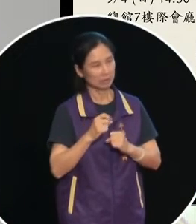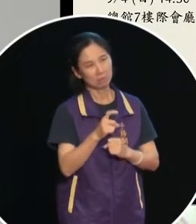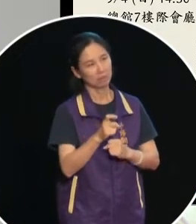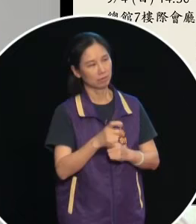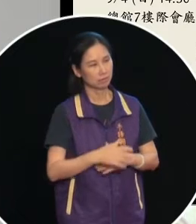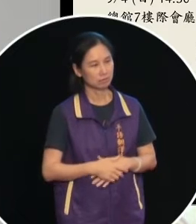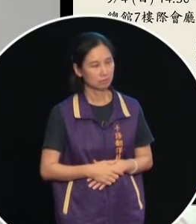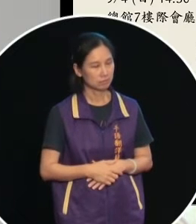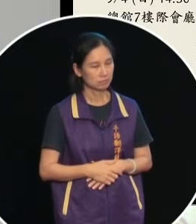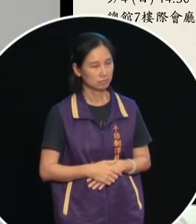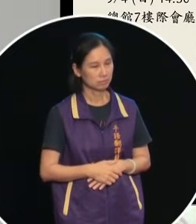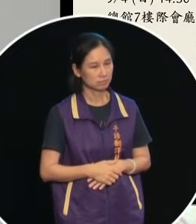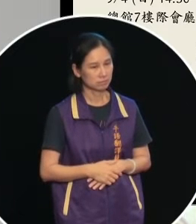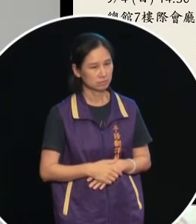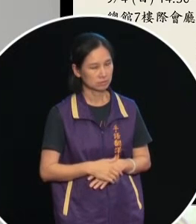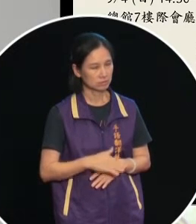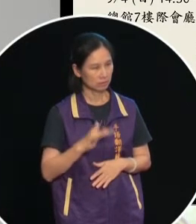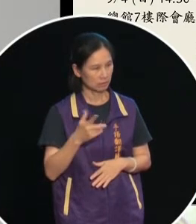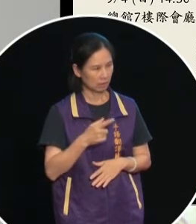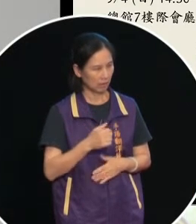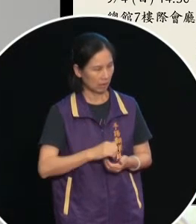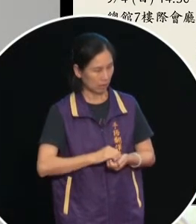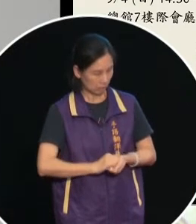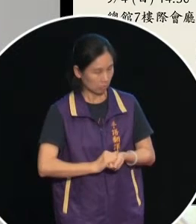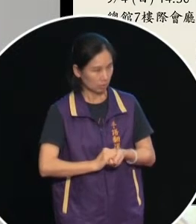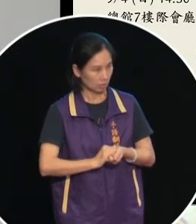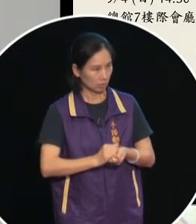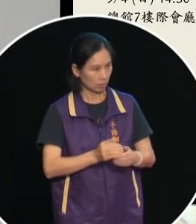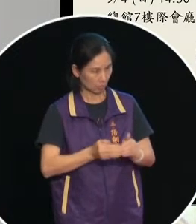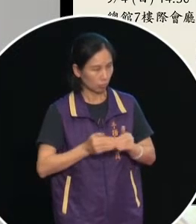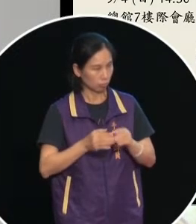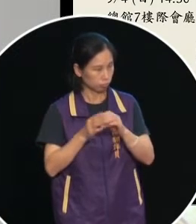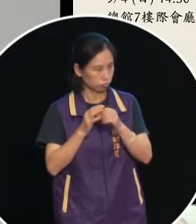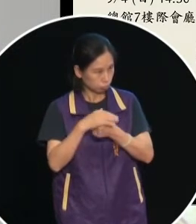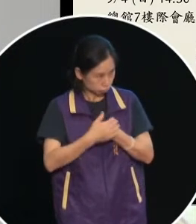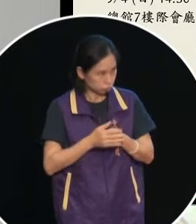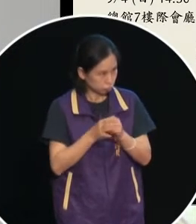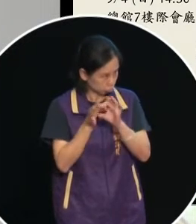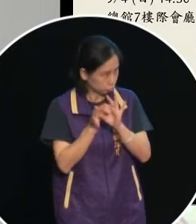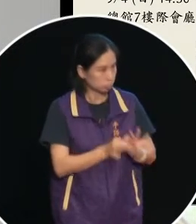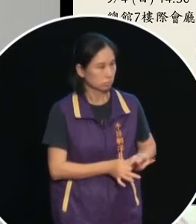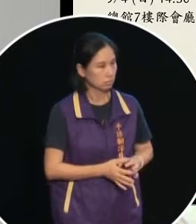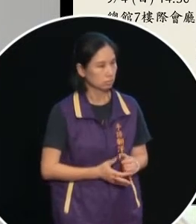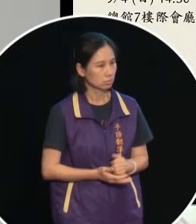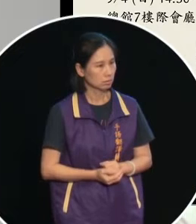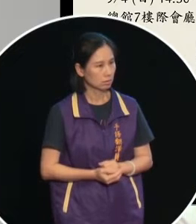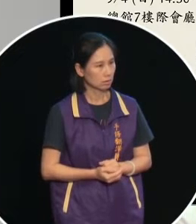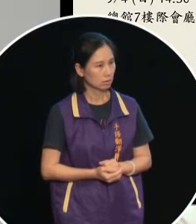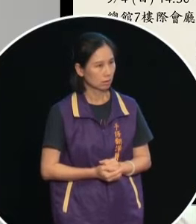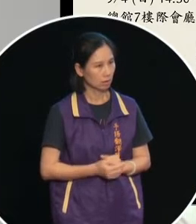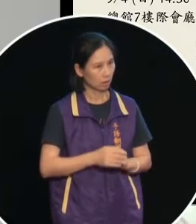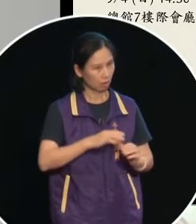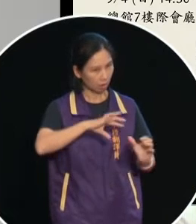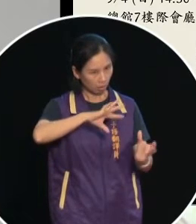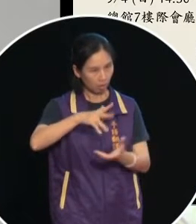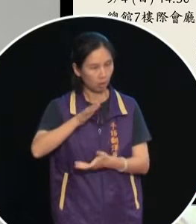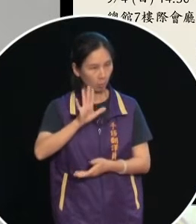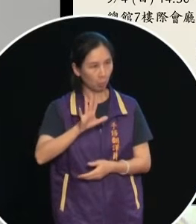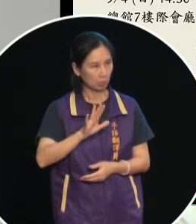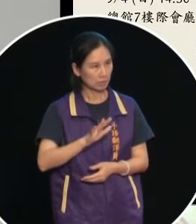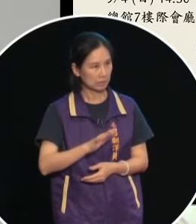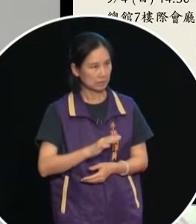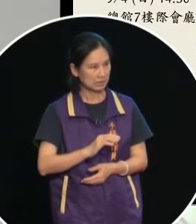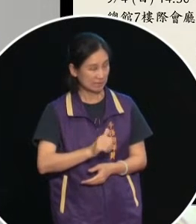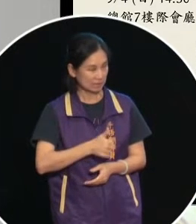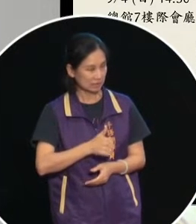年，这个一定要保住。才会，因为我们世界有一些人是有现实主义，